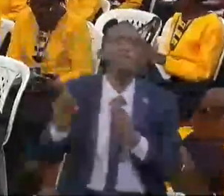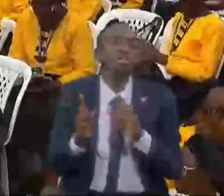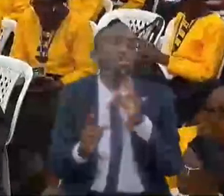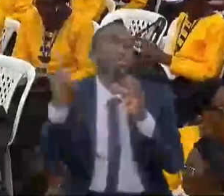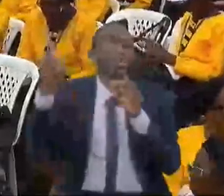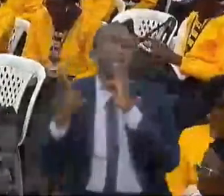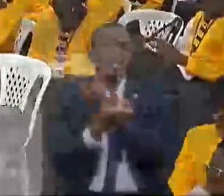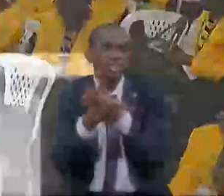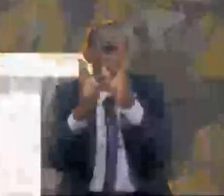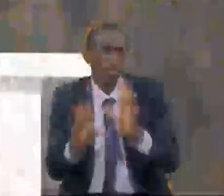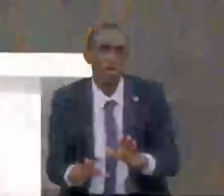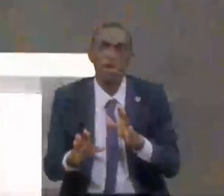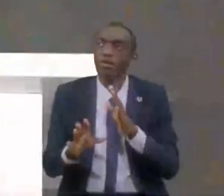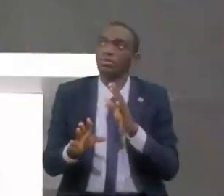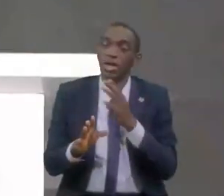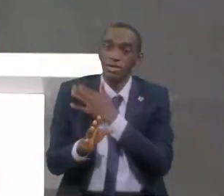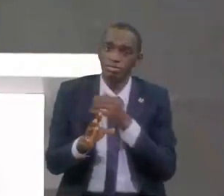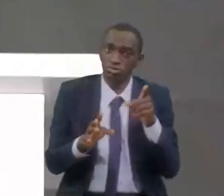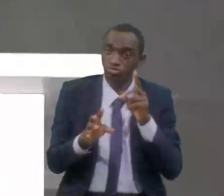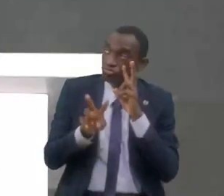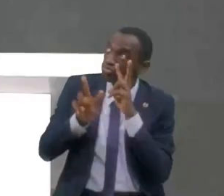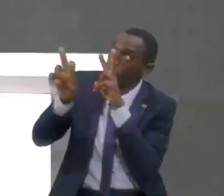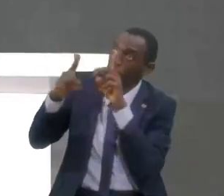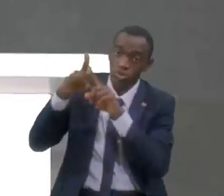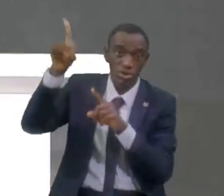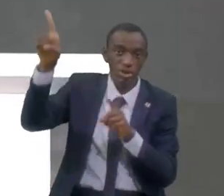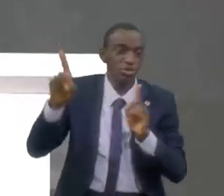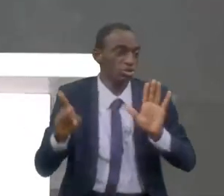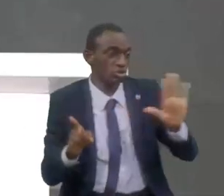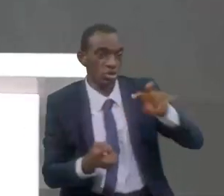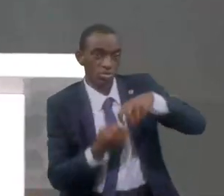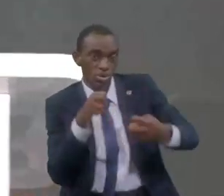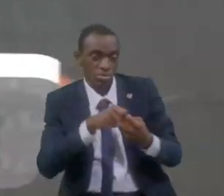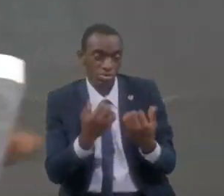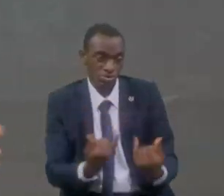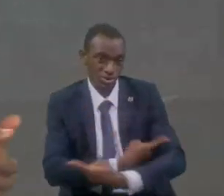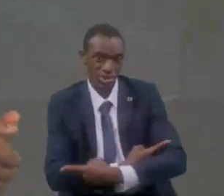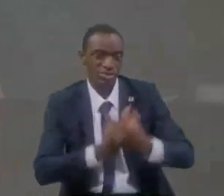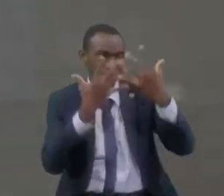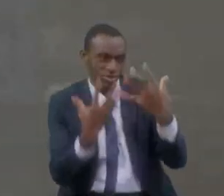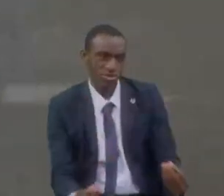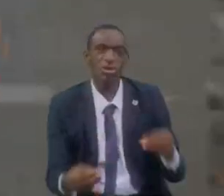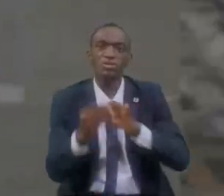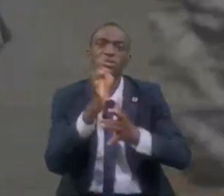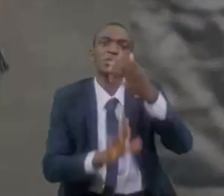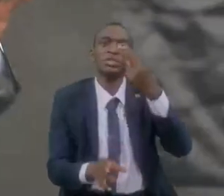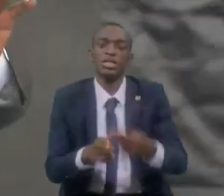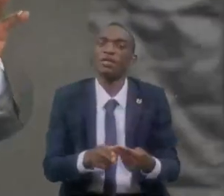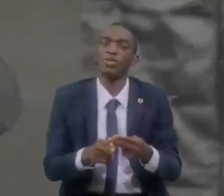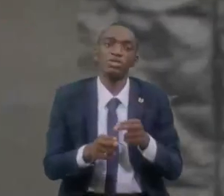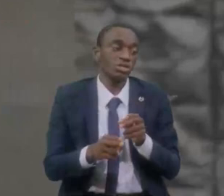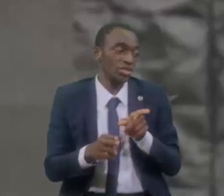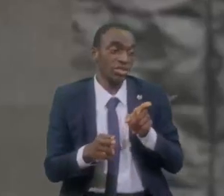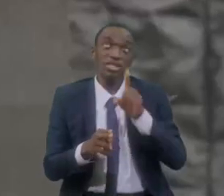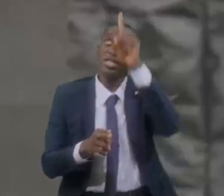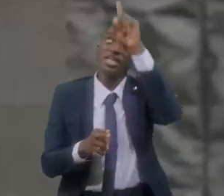Porte les regards sur lui. Et aujourd'hui, tes problèmes sont réglés. Il est le pourvoyeur.